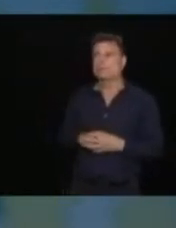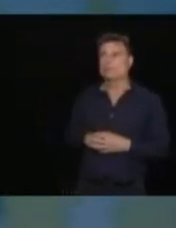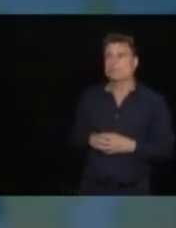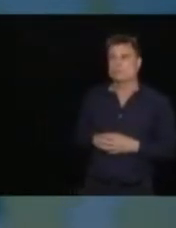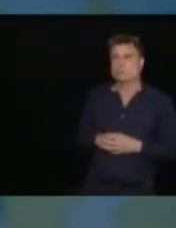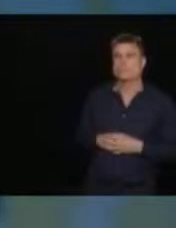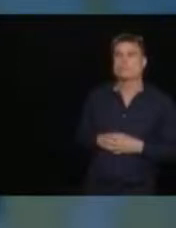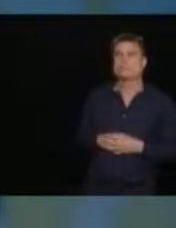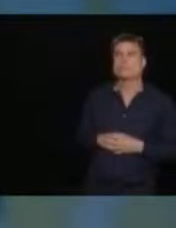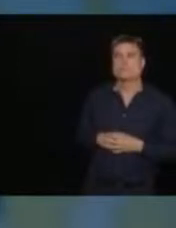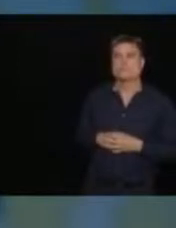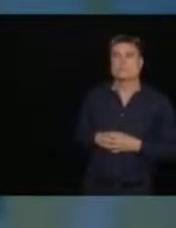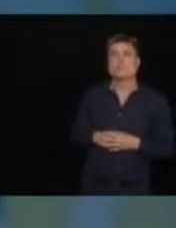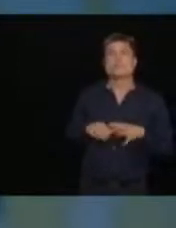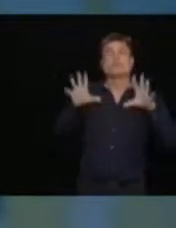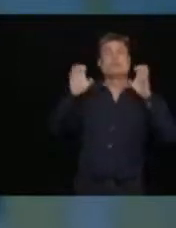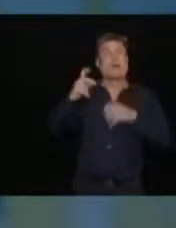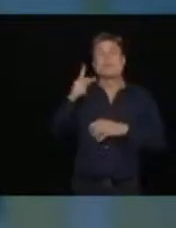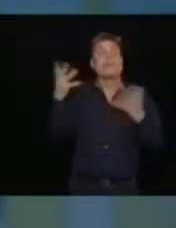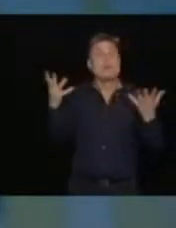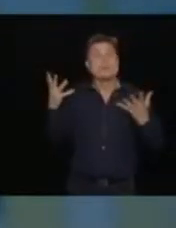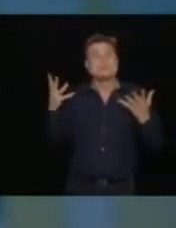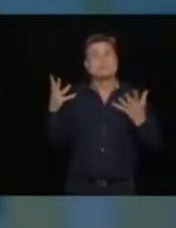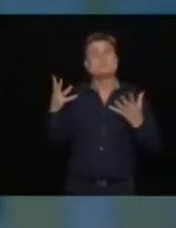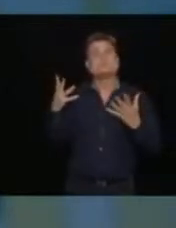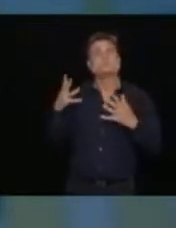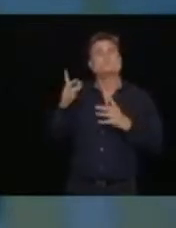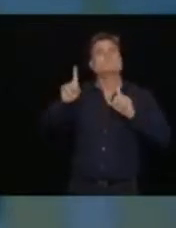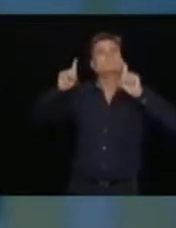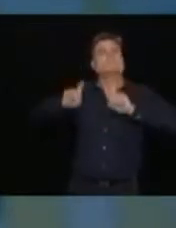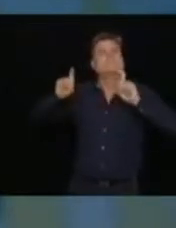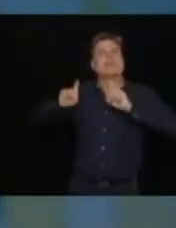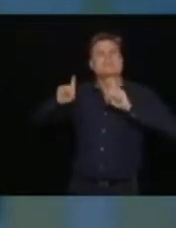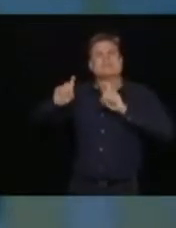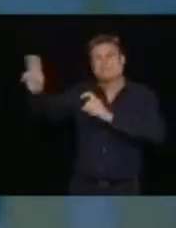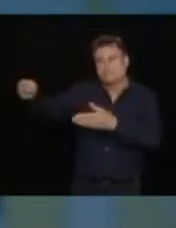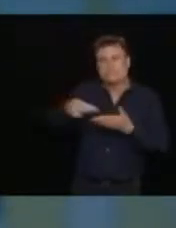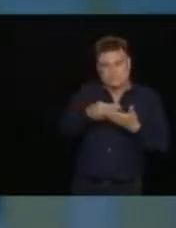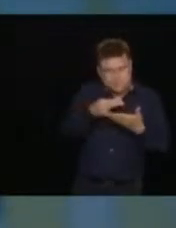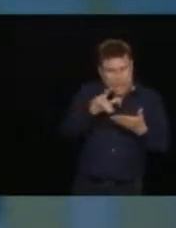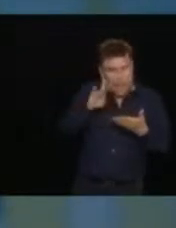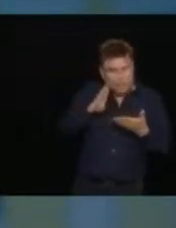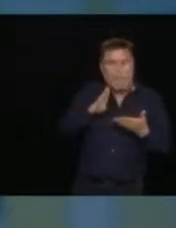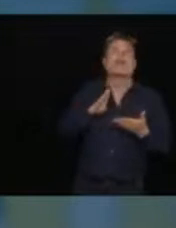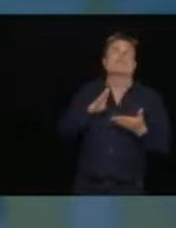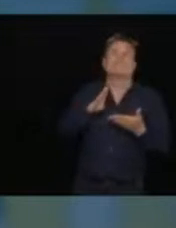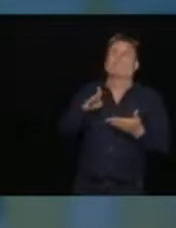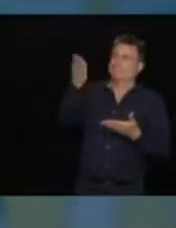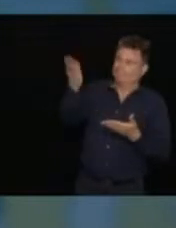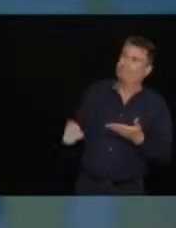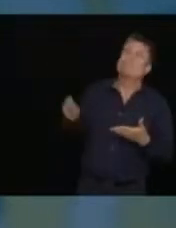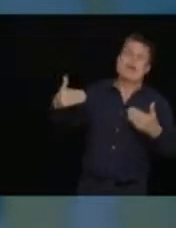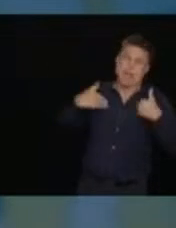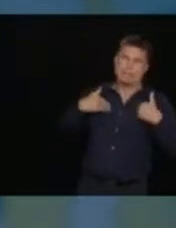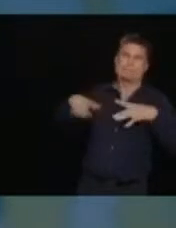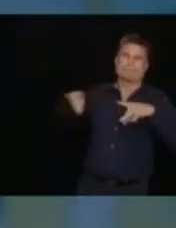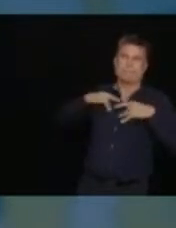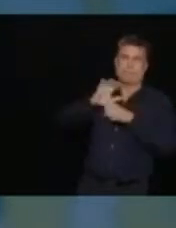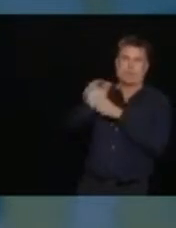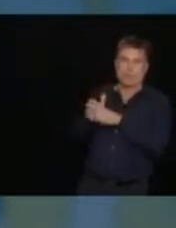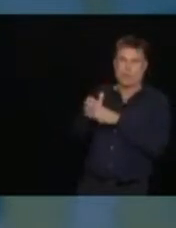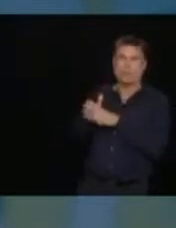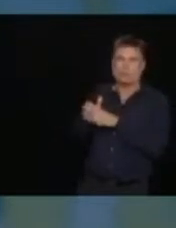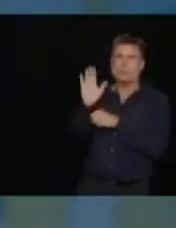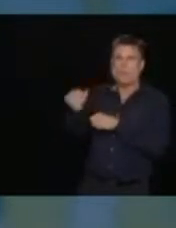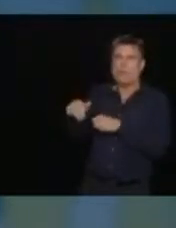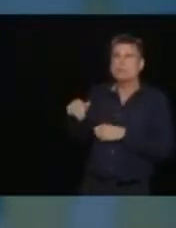们这个曲线肯定是拉平的那么慢慢总归会有一些包括一些社区的零